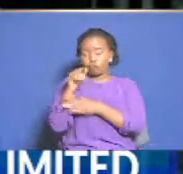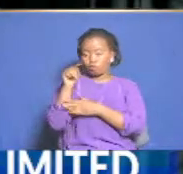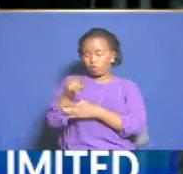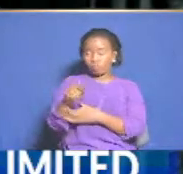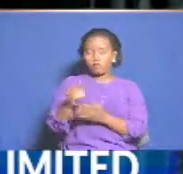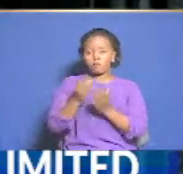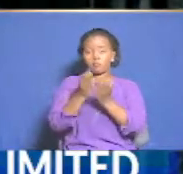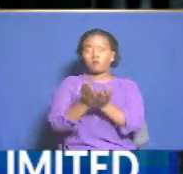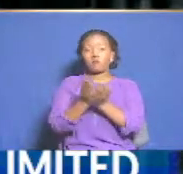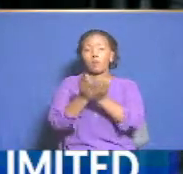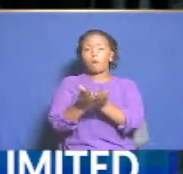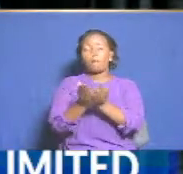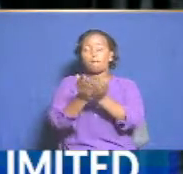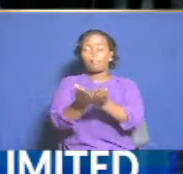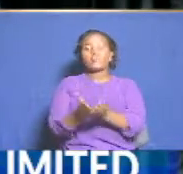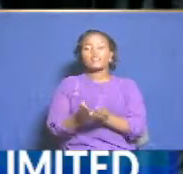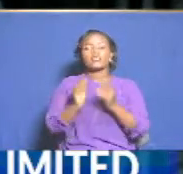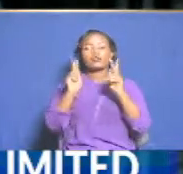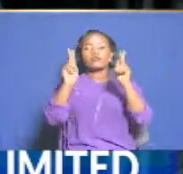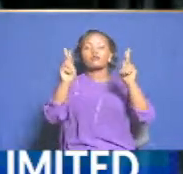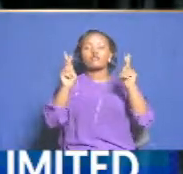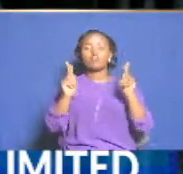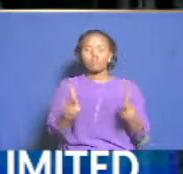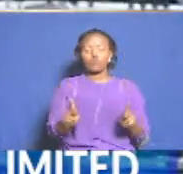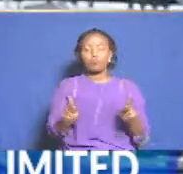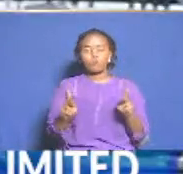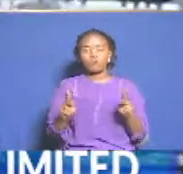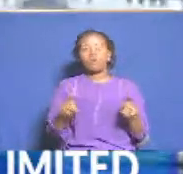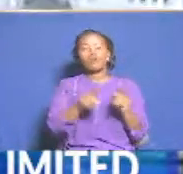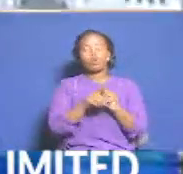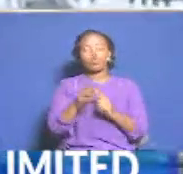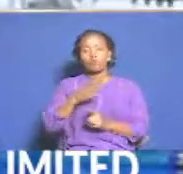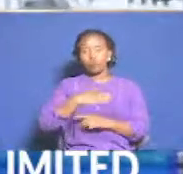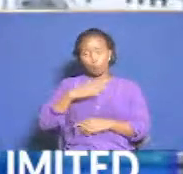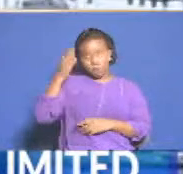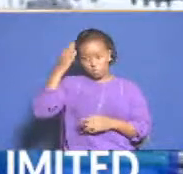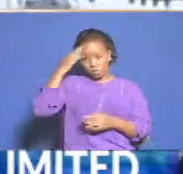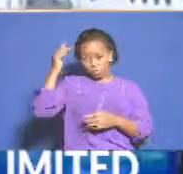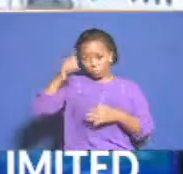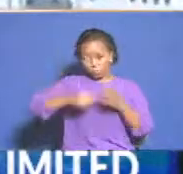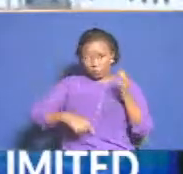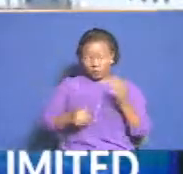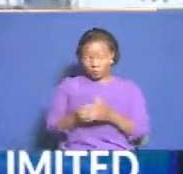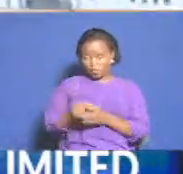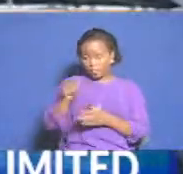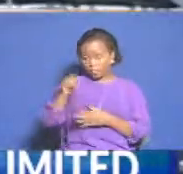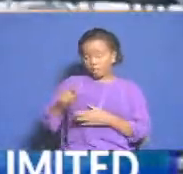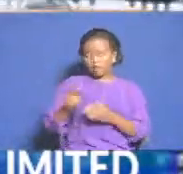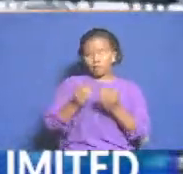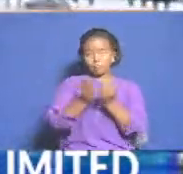yetu ya Kisumu. Na mimi najua ya kwamba hii port pia